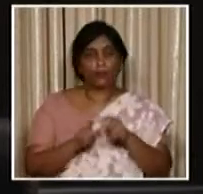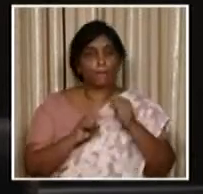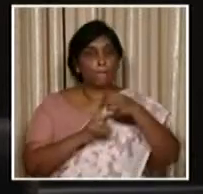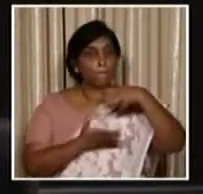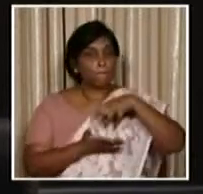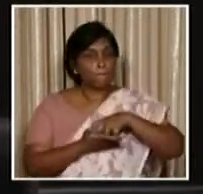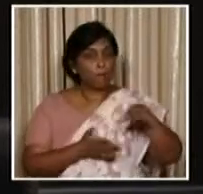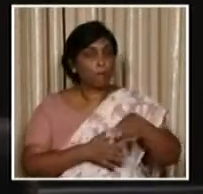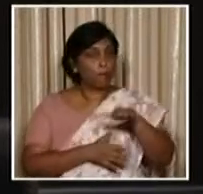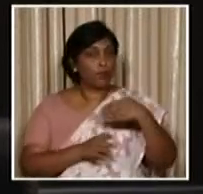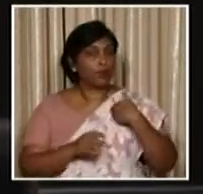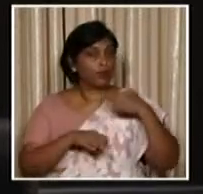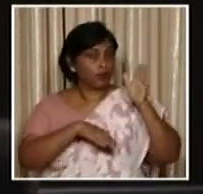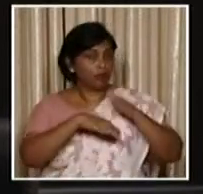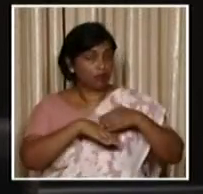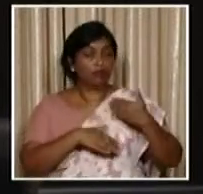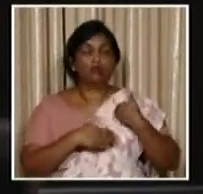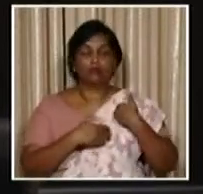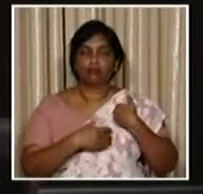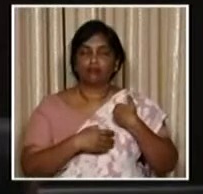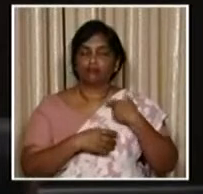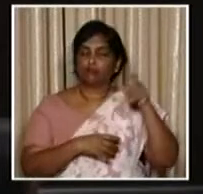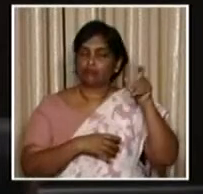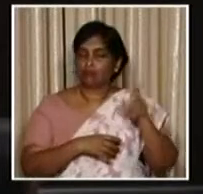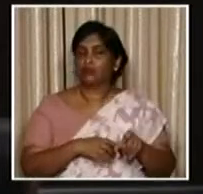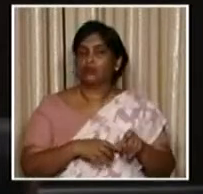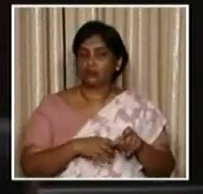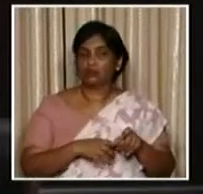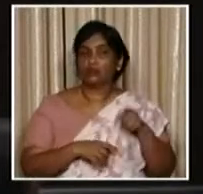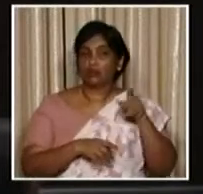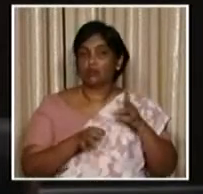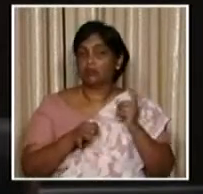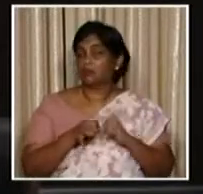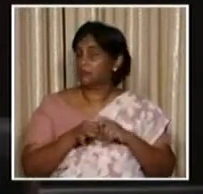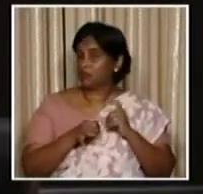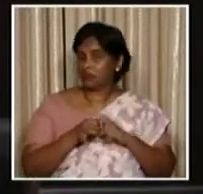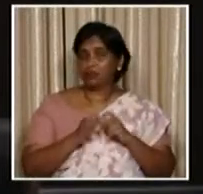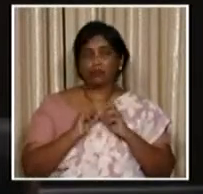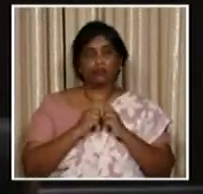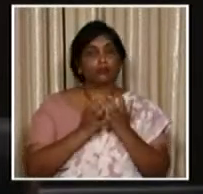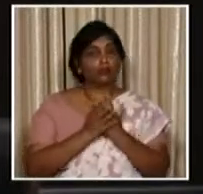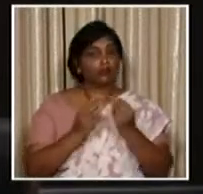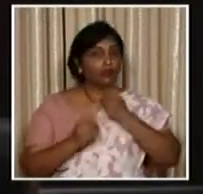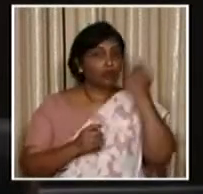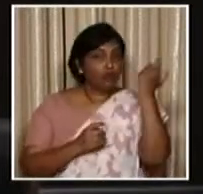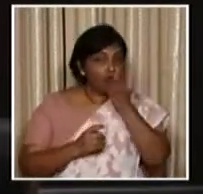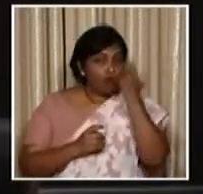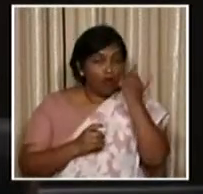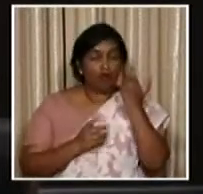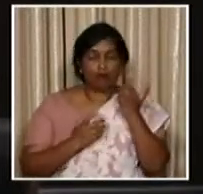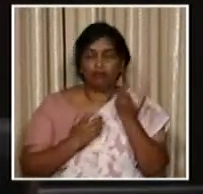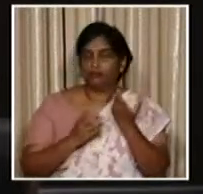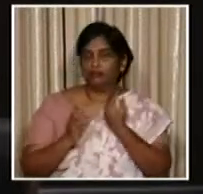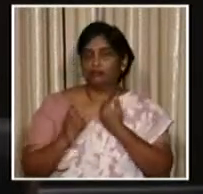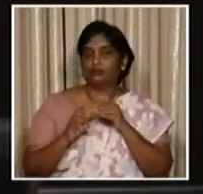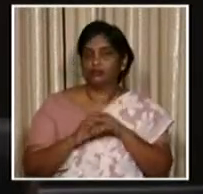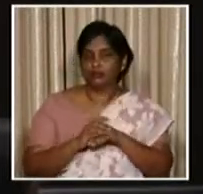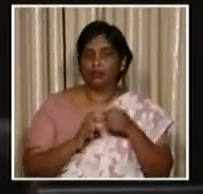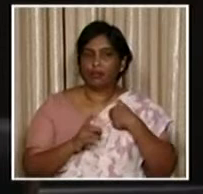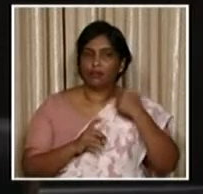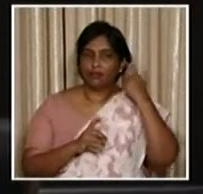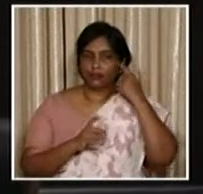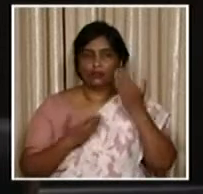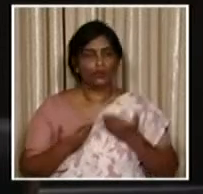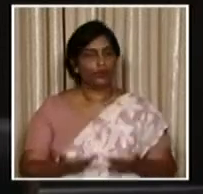පළාතේ ප්‍රදේශයේ කටයුතු කරන පුද්ගලයෙක් විදිහට මේ ප්‍රශ්නෙට විසඳුම් හොයාගෙන එද්දි අපි